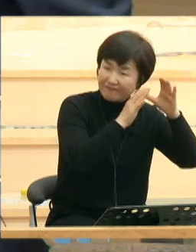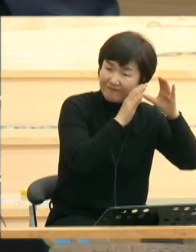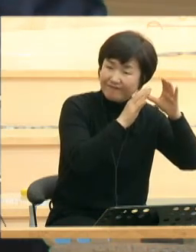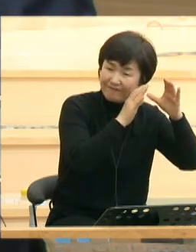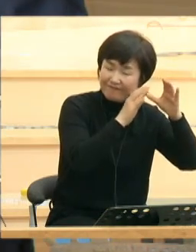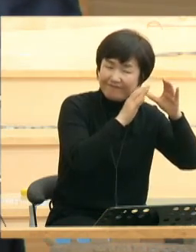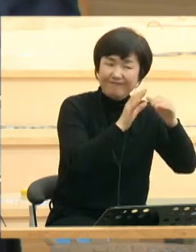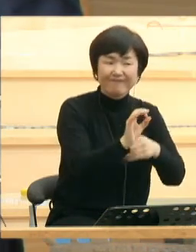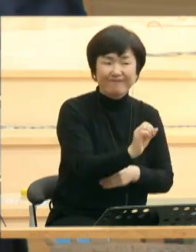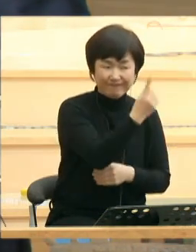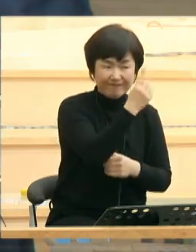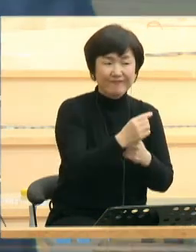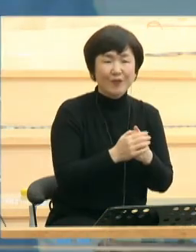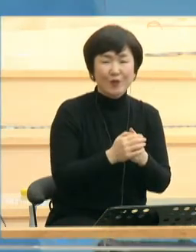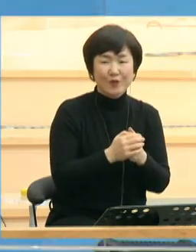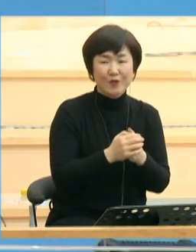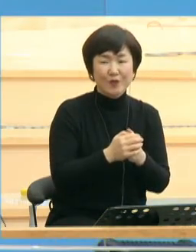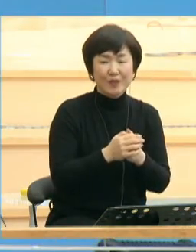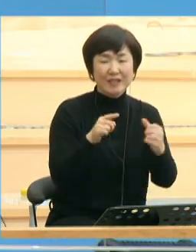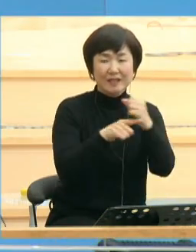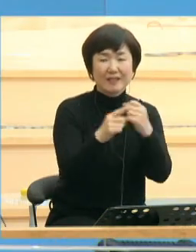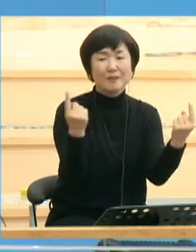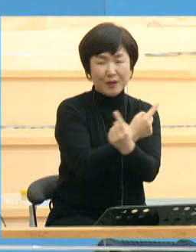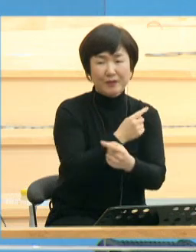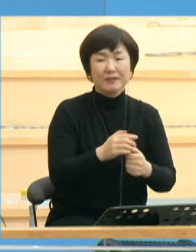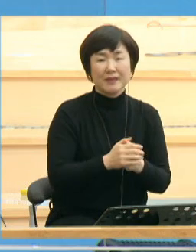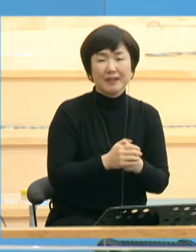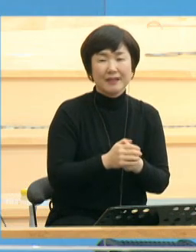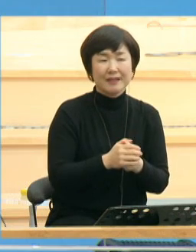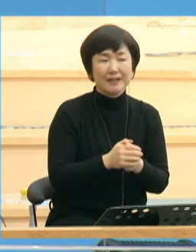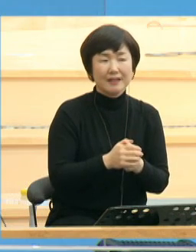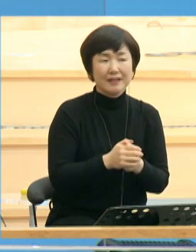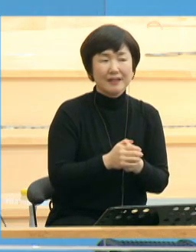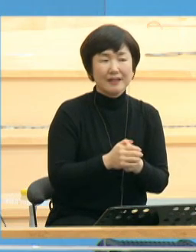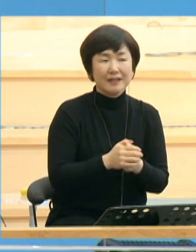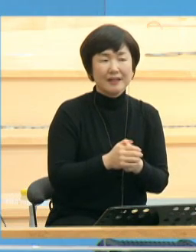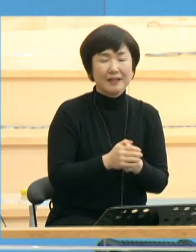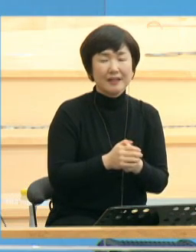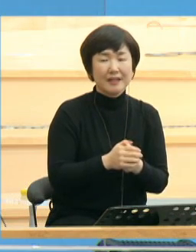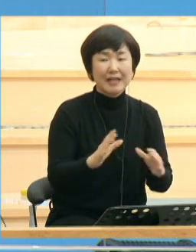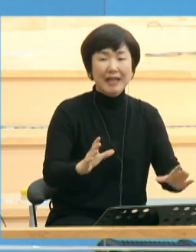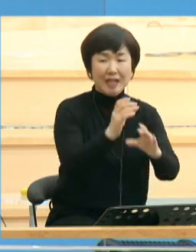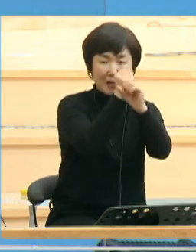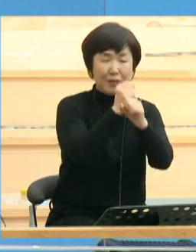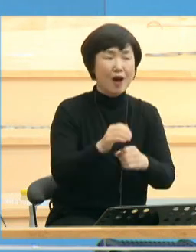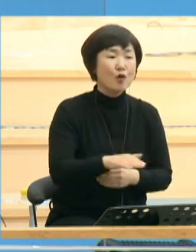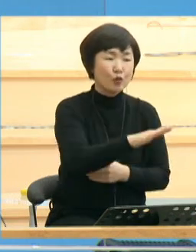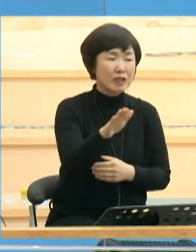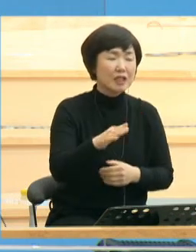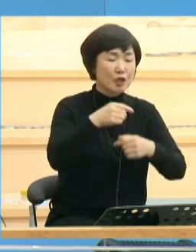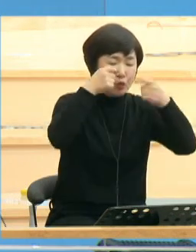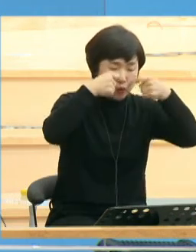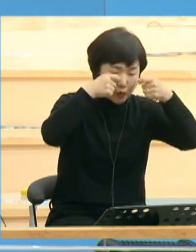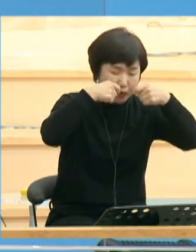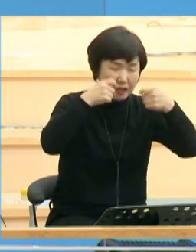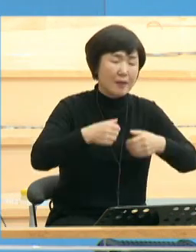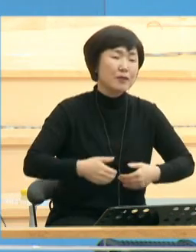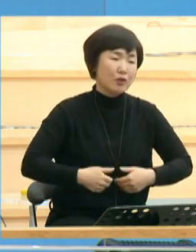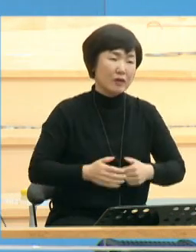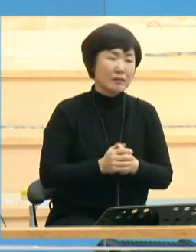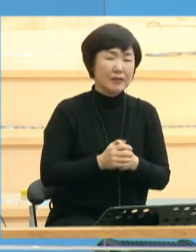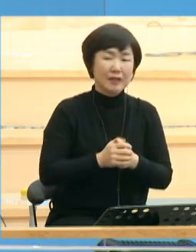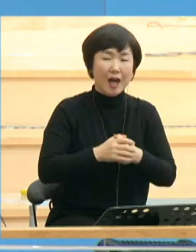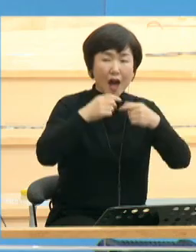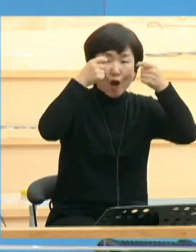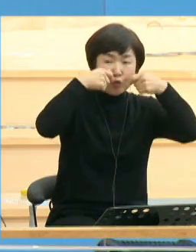여러분 뭘 해야할까요 한마디로 우리는 올해 하나님 앞에서 오래 온다